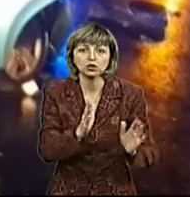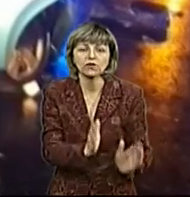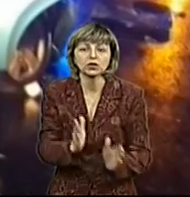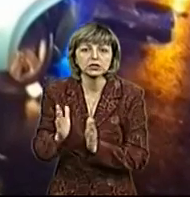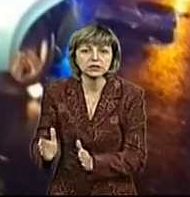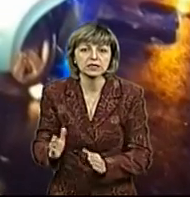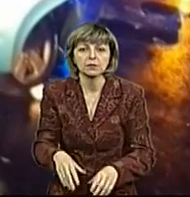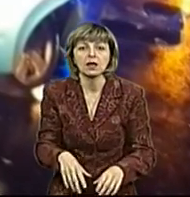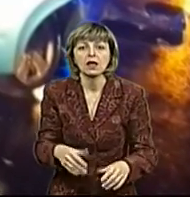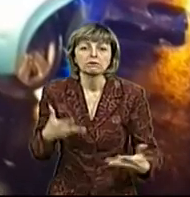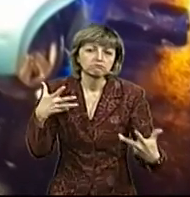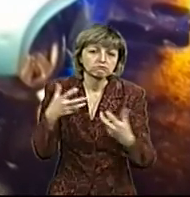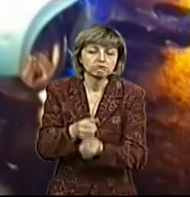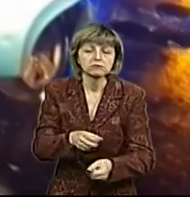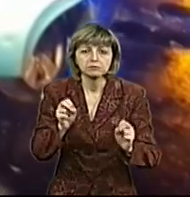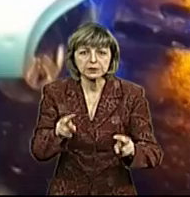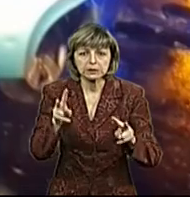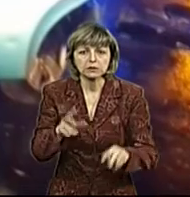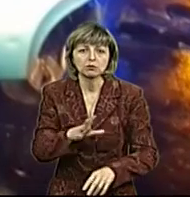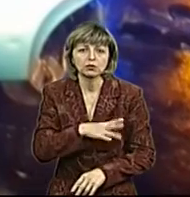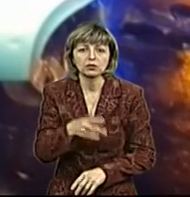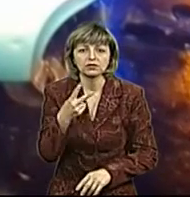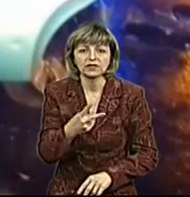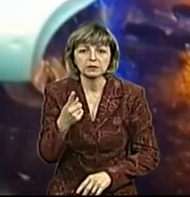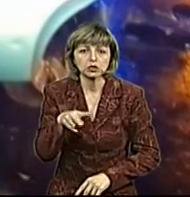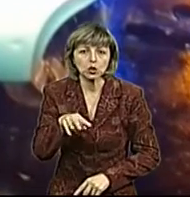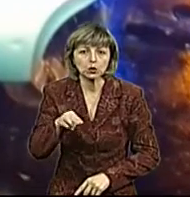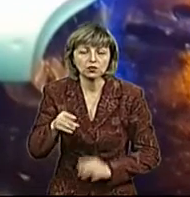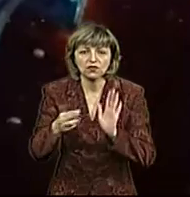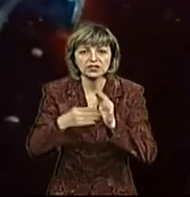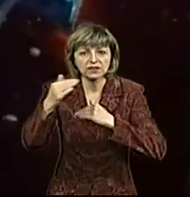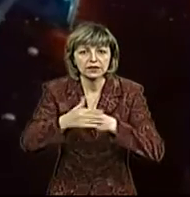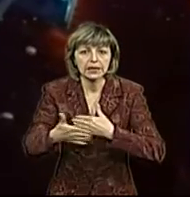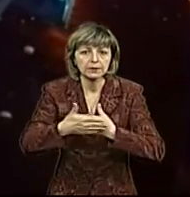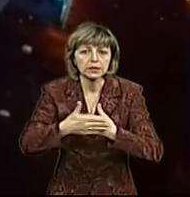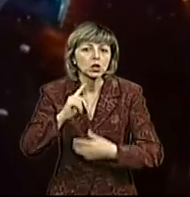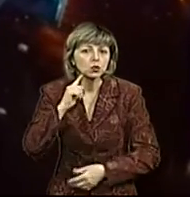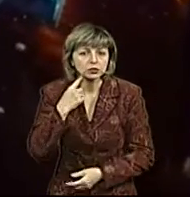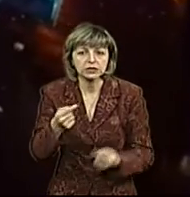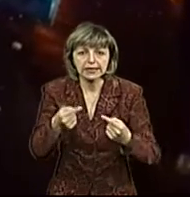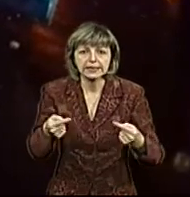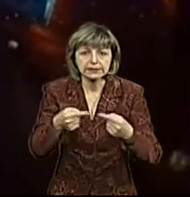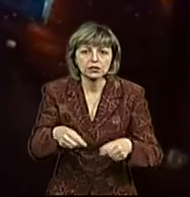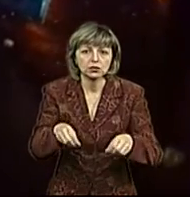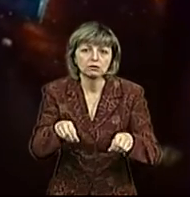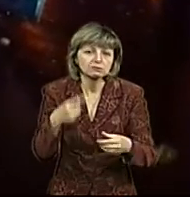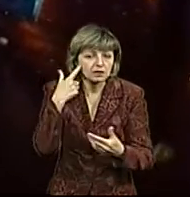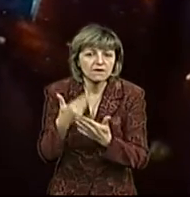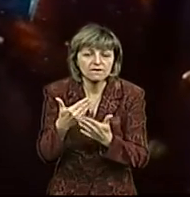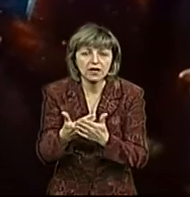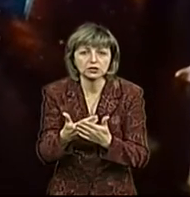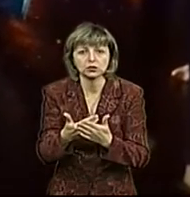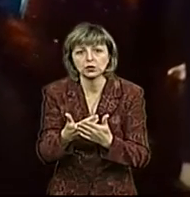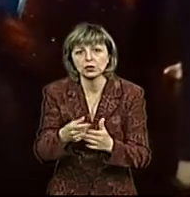системи. Смертельне ДТП за участю Геннадія Єпіфановича трапилася 21 лютого о 8 вечора неподалік Луцька. Згідно з версією слідства, автомобіль «Мерседес»,